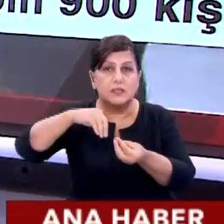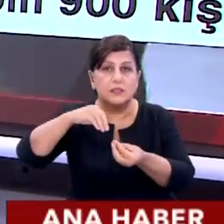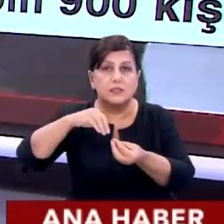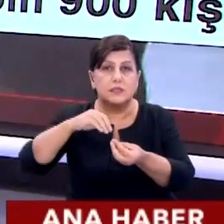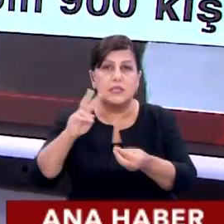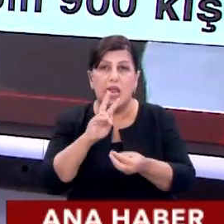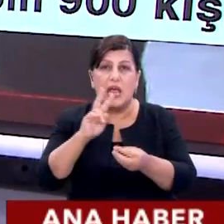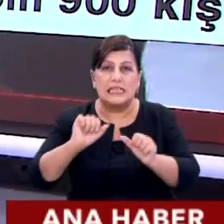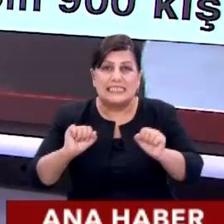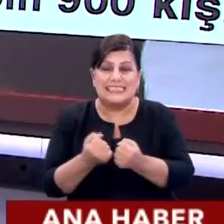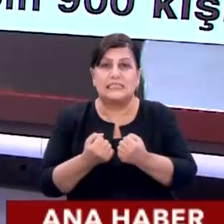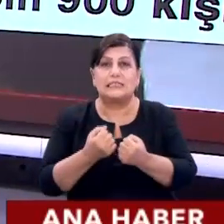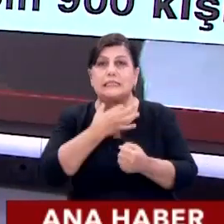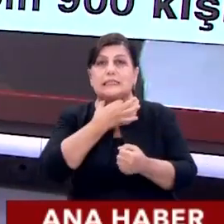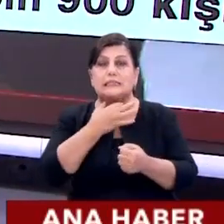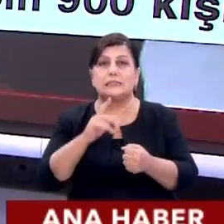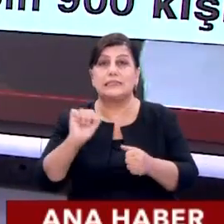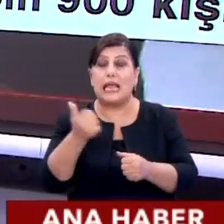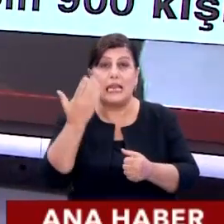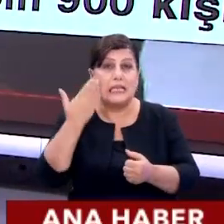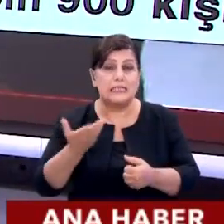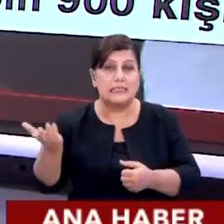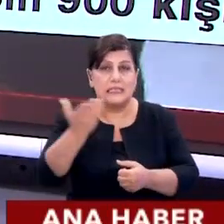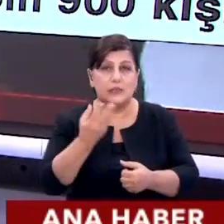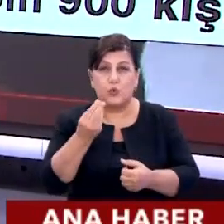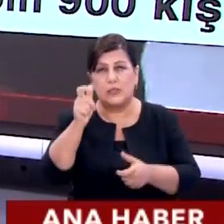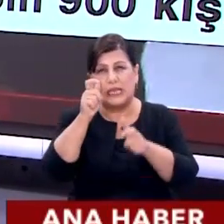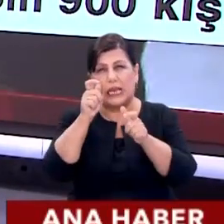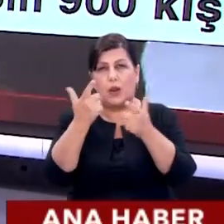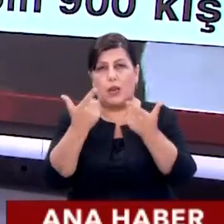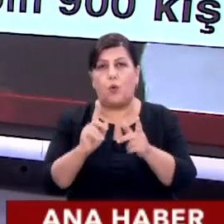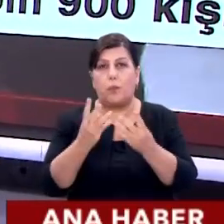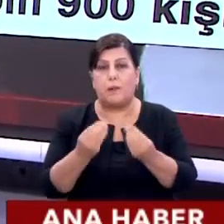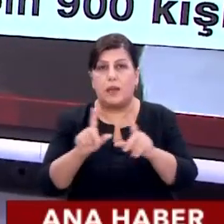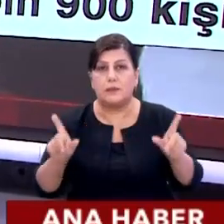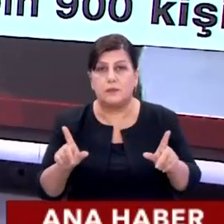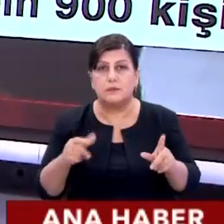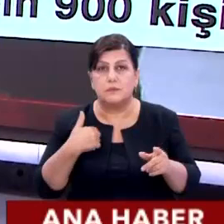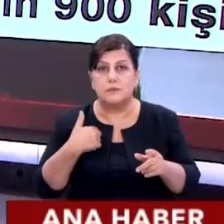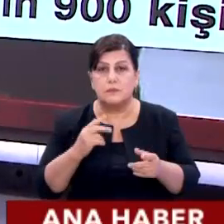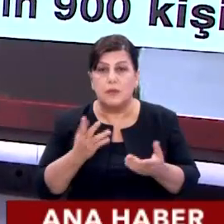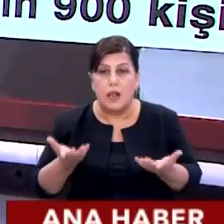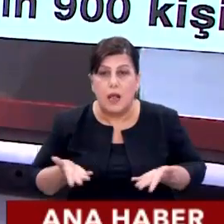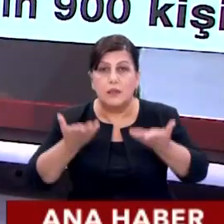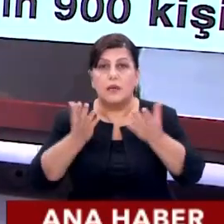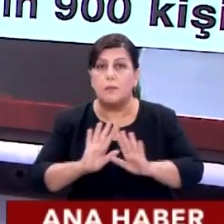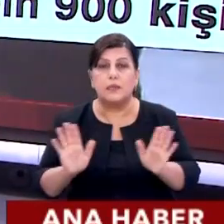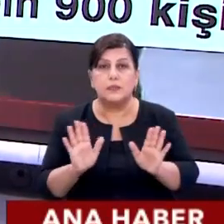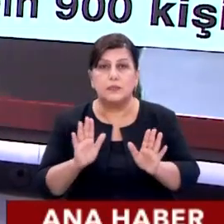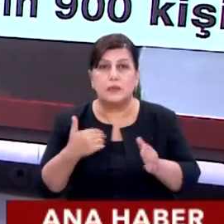enerji kıtlığı değerli izleyenlerim çok dikkatli olmamız lazım kaldıramayız bunu gerçekten